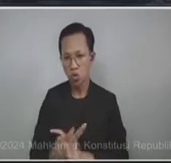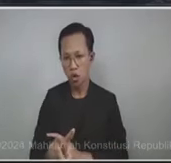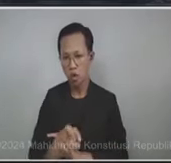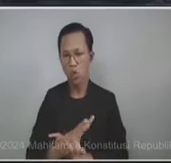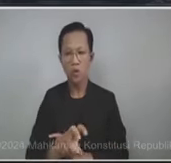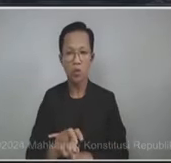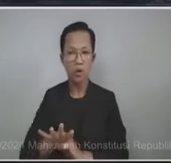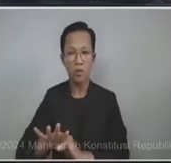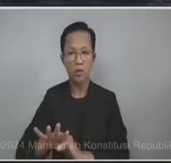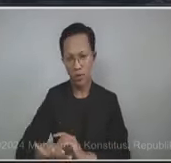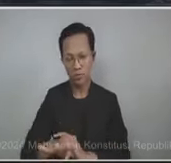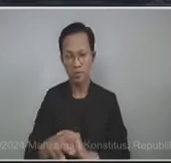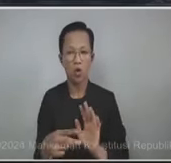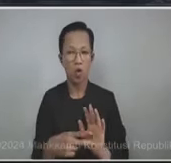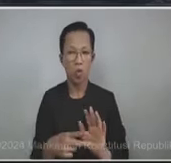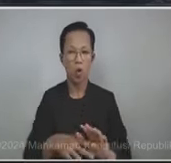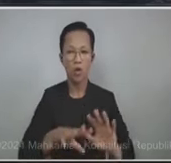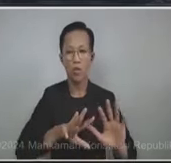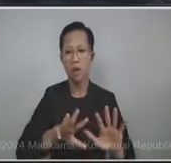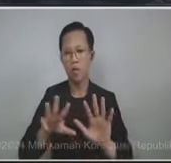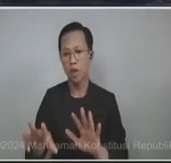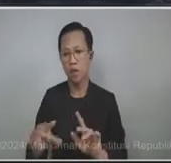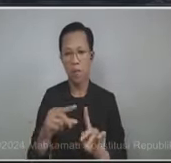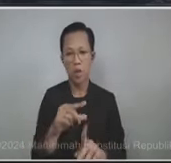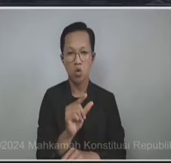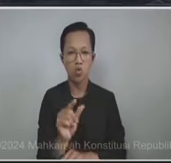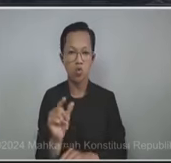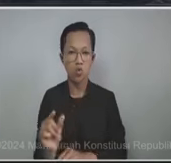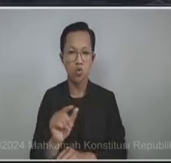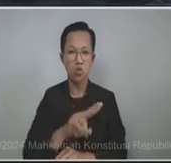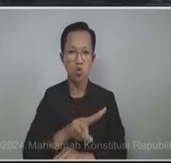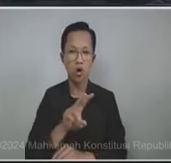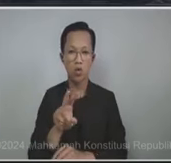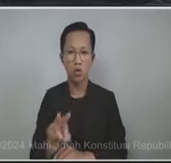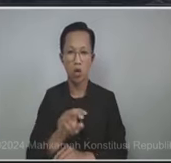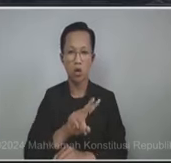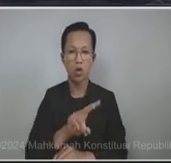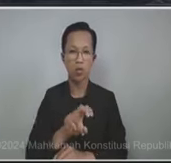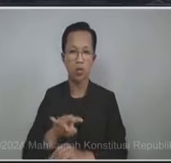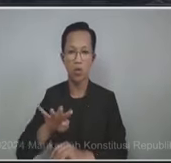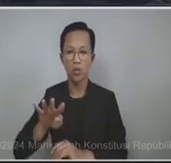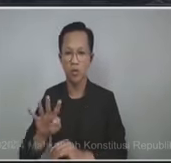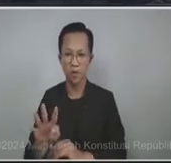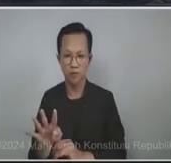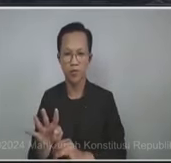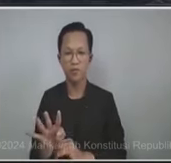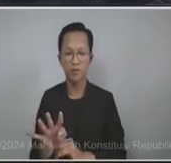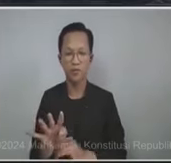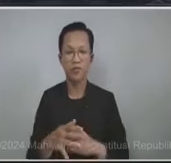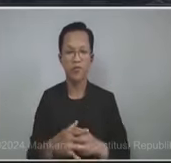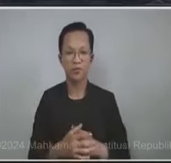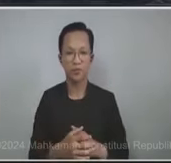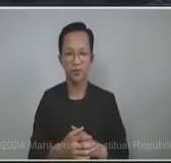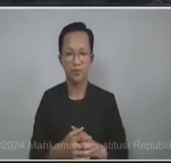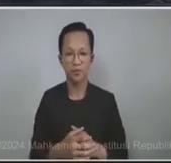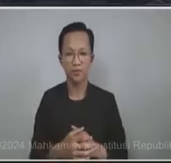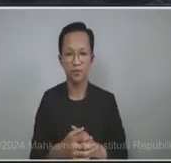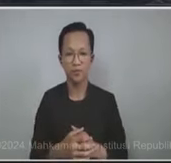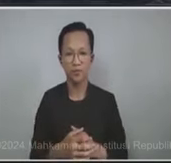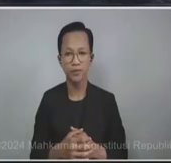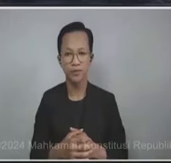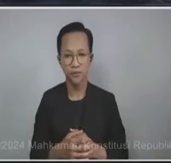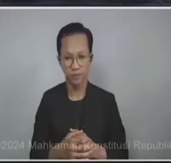Romawi Gar 20024 dan Nomor 99 Gar pu Gar datar 22 ra/ 2024